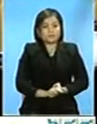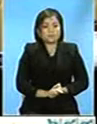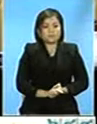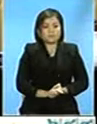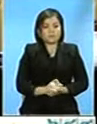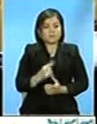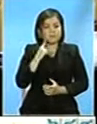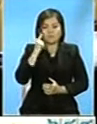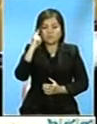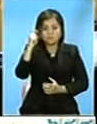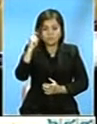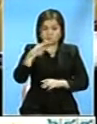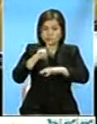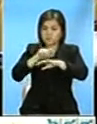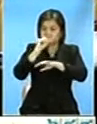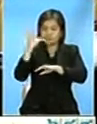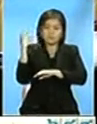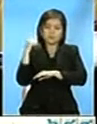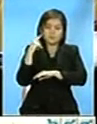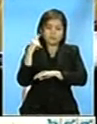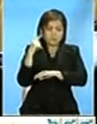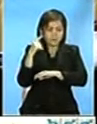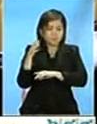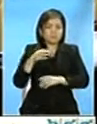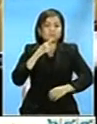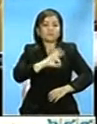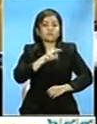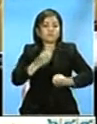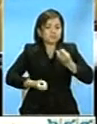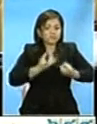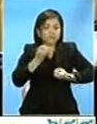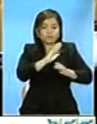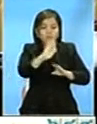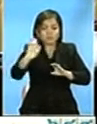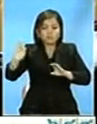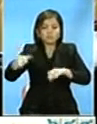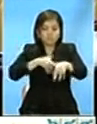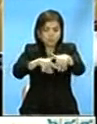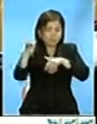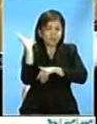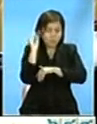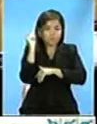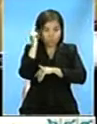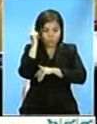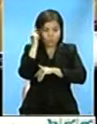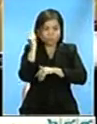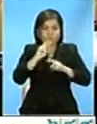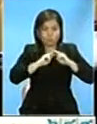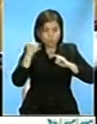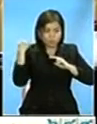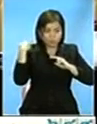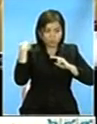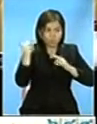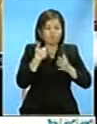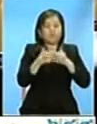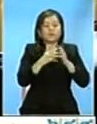ไม่เสียหายหรอกครับผมก็ฟังอยู่มันเป็นความเห็นทีนี้ประชาชนมีดุลพินิจอยู่อ่ะงั้นไม่เป็นไ